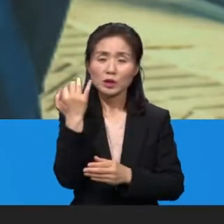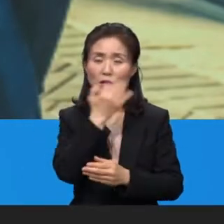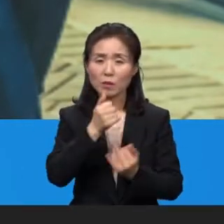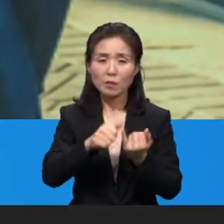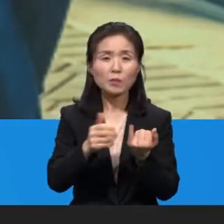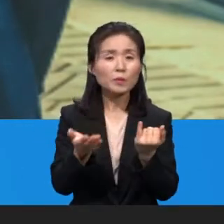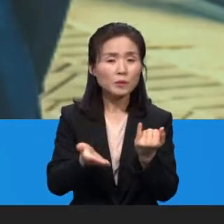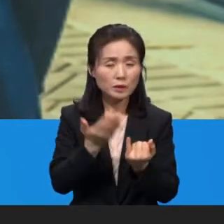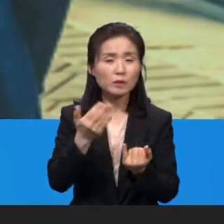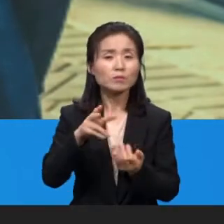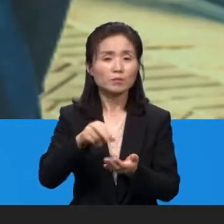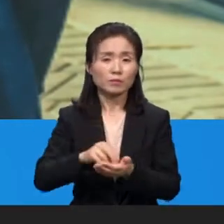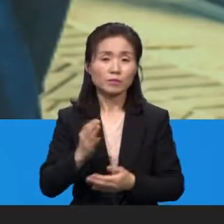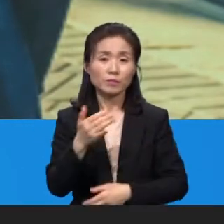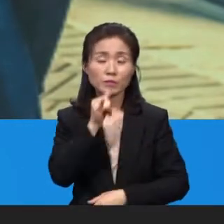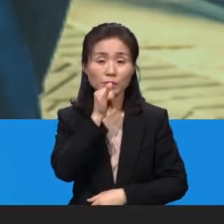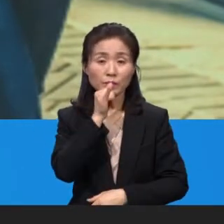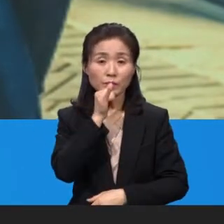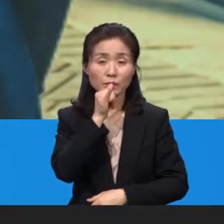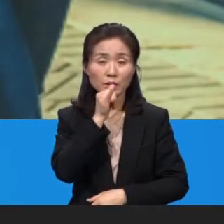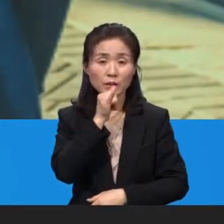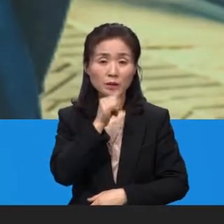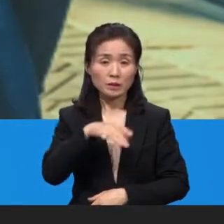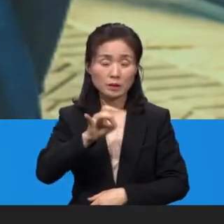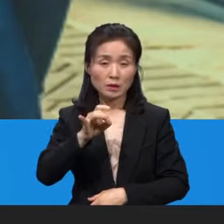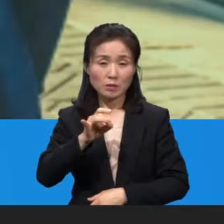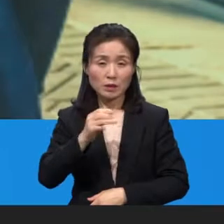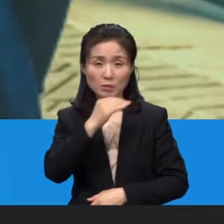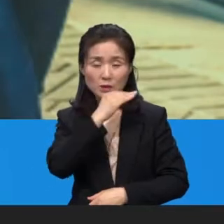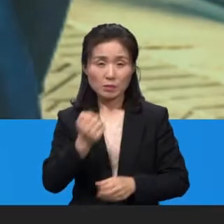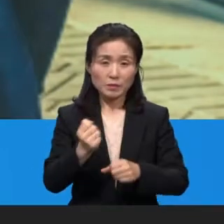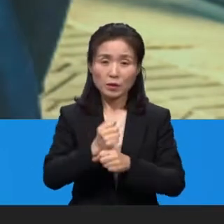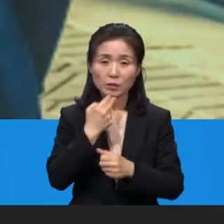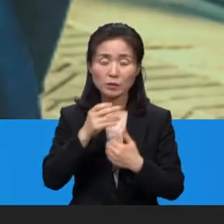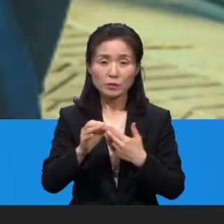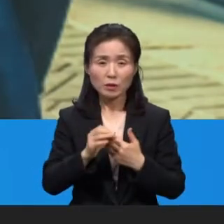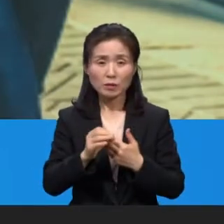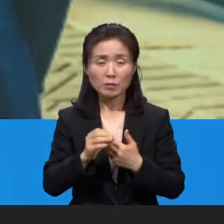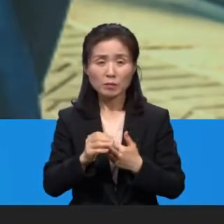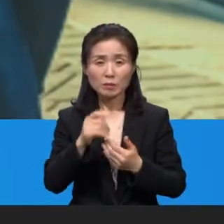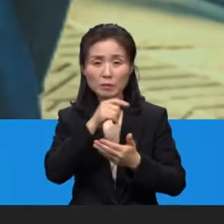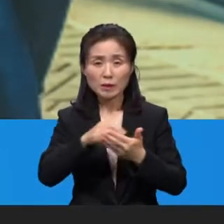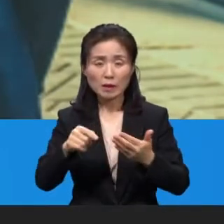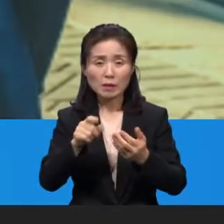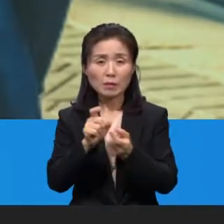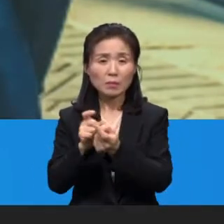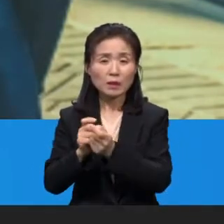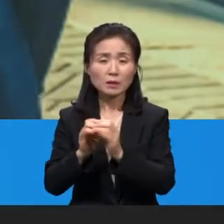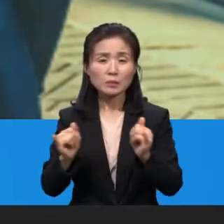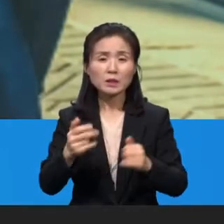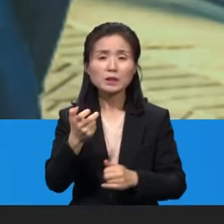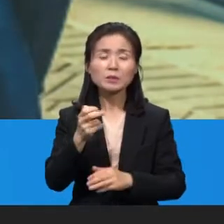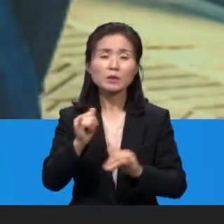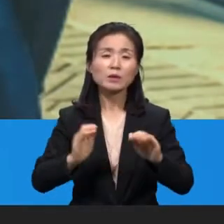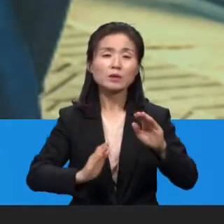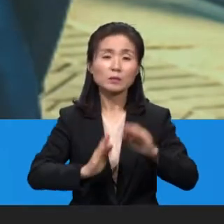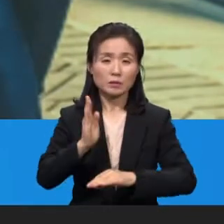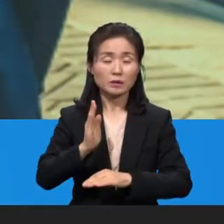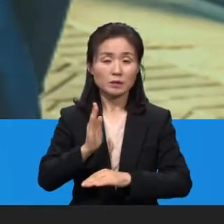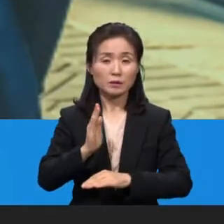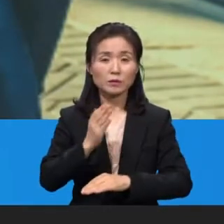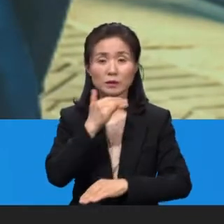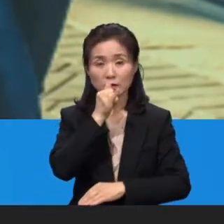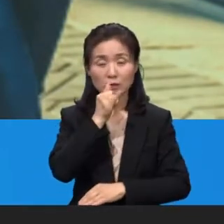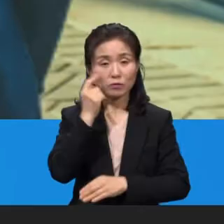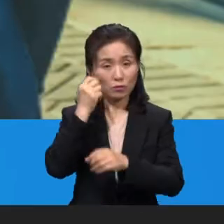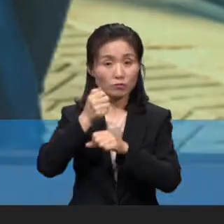이슈가 되었습니다 촉의 바로잡지 않으면 피해자가 이름 명 넘게 늘어날 수 있다는 연구결과도 나왔습니다